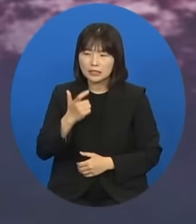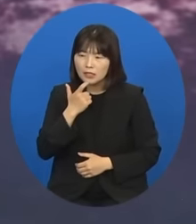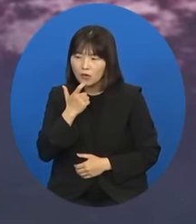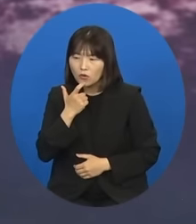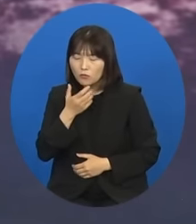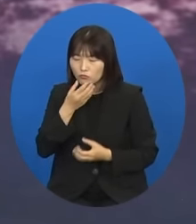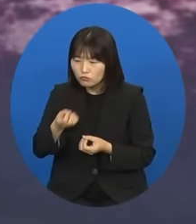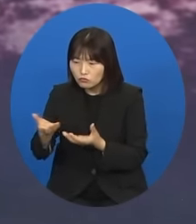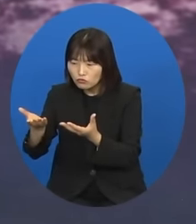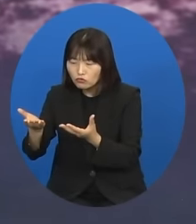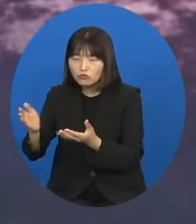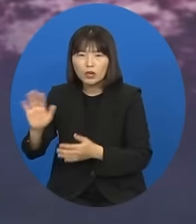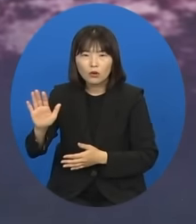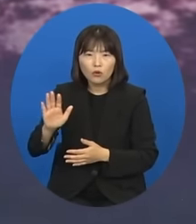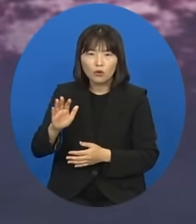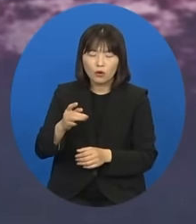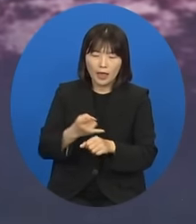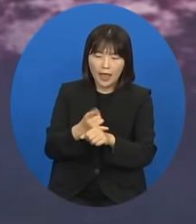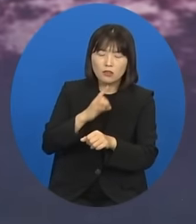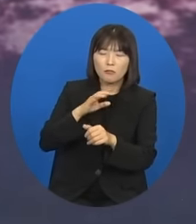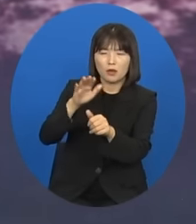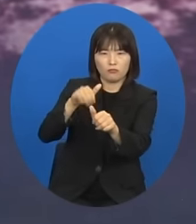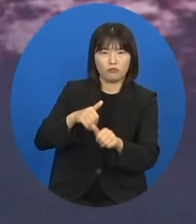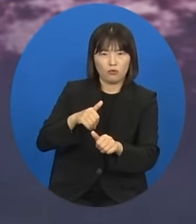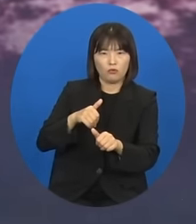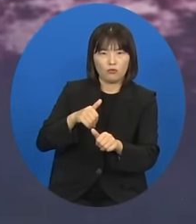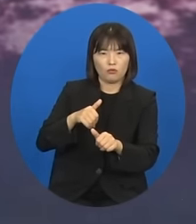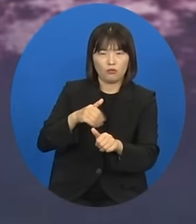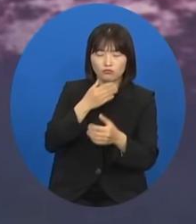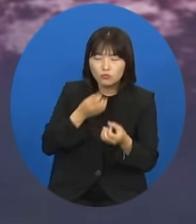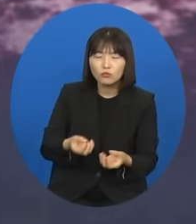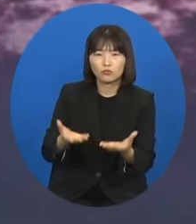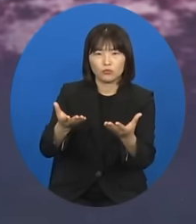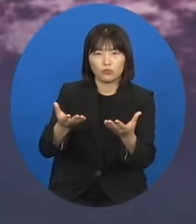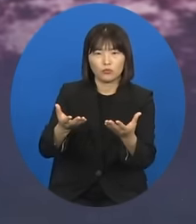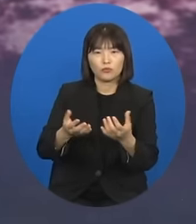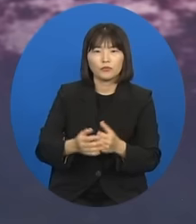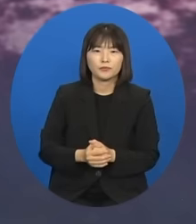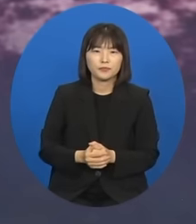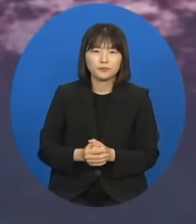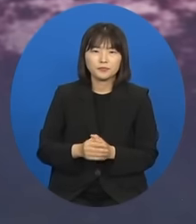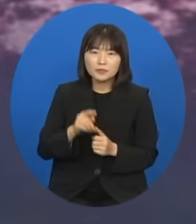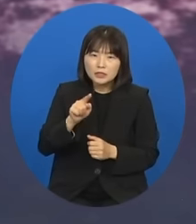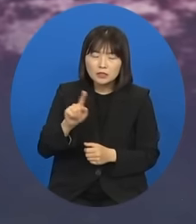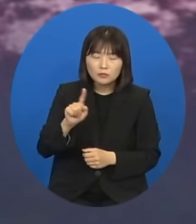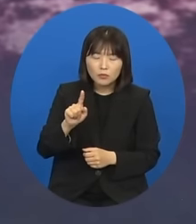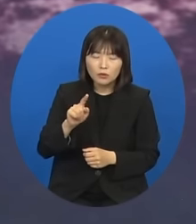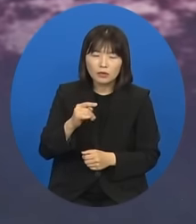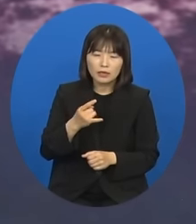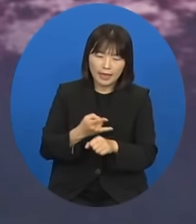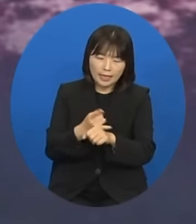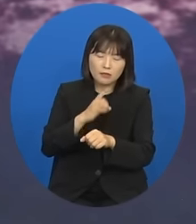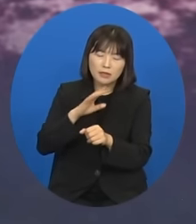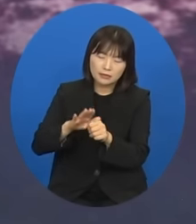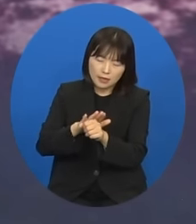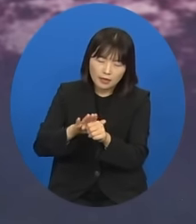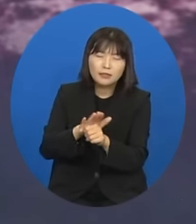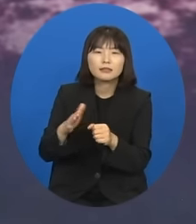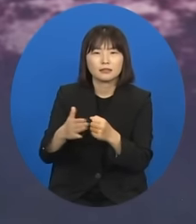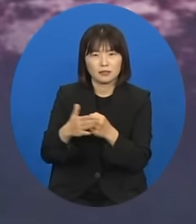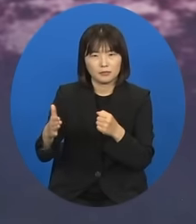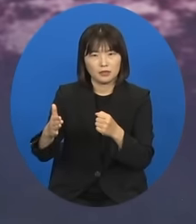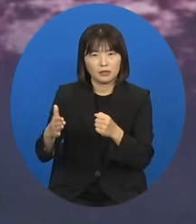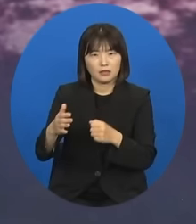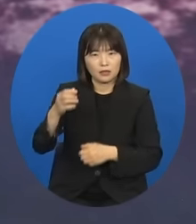제끼고에서만 불러다가 축복을 하냐 이거죠 바로 이것이 편해 때문이다 그리고